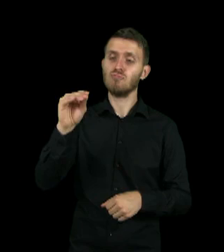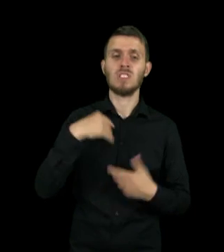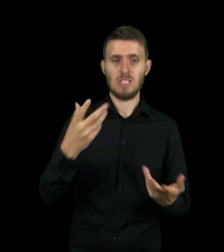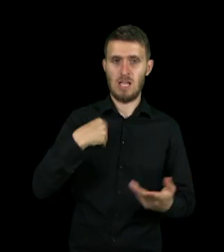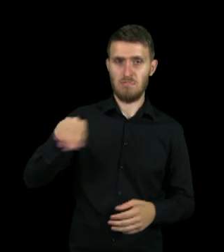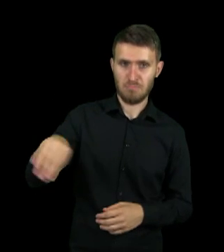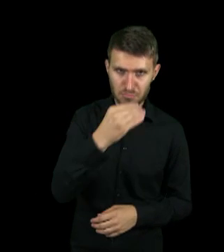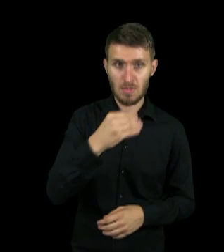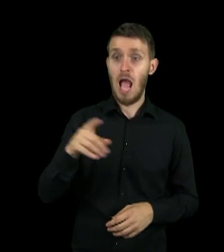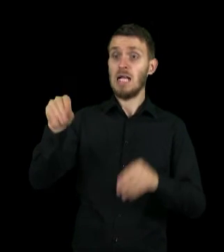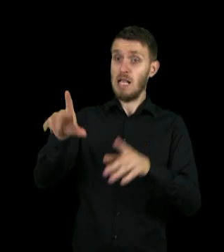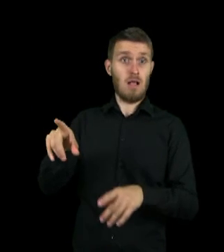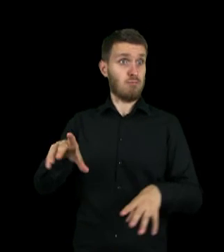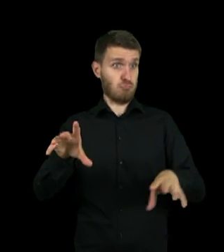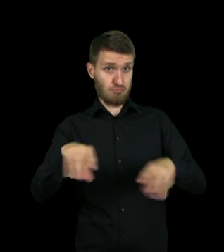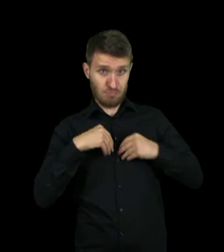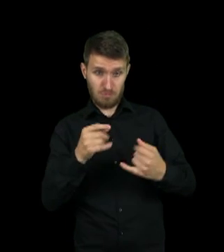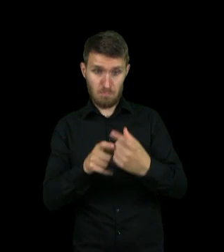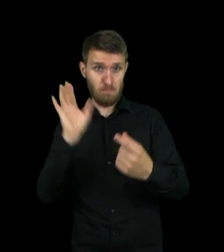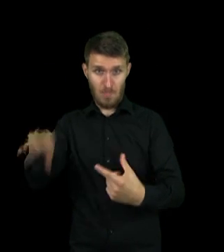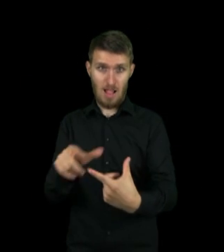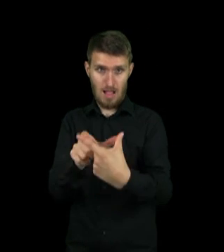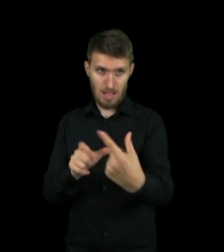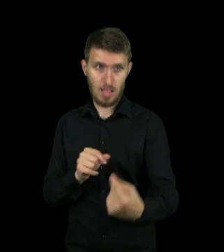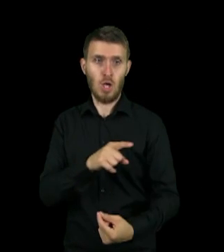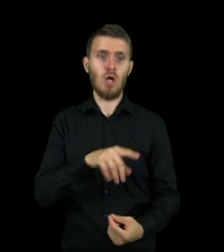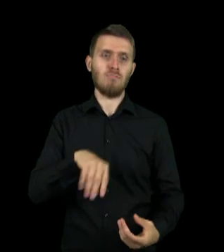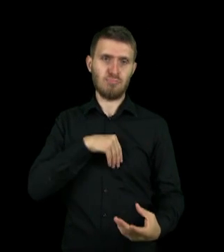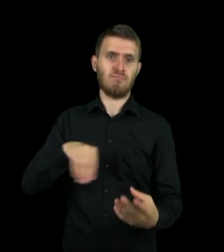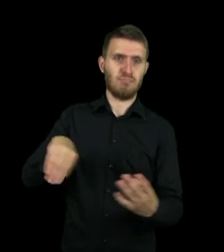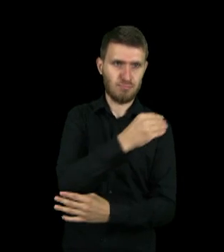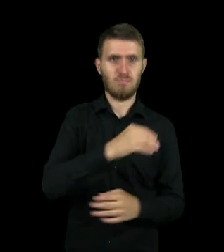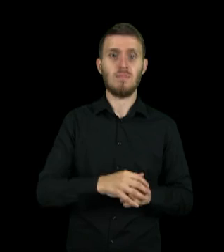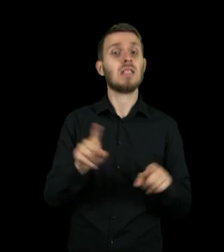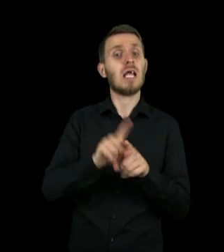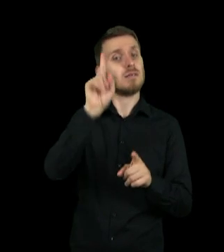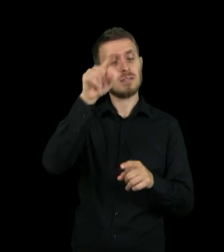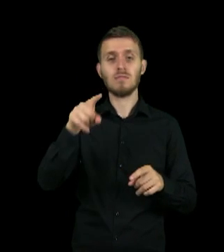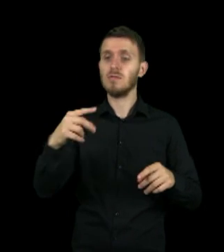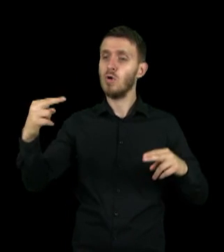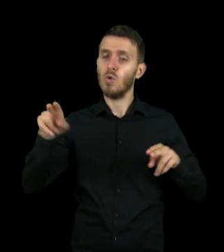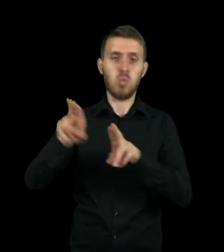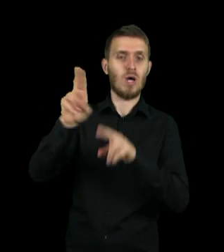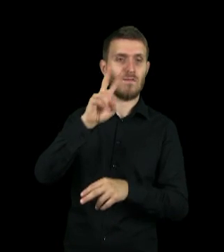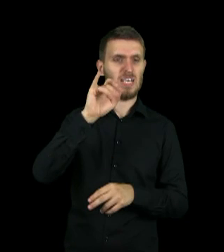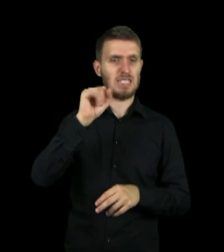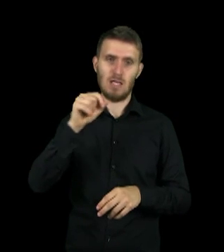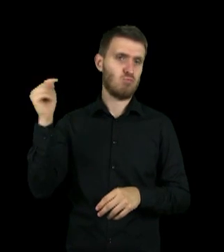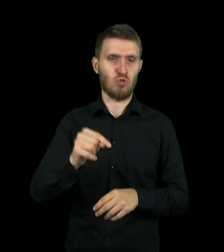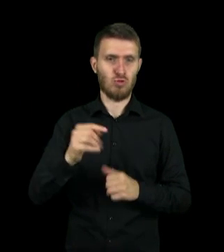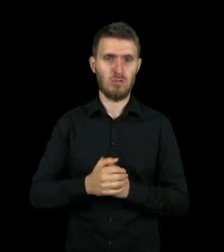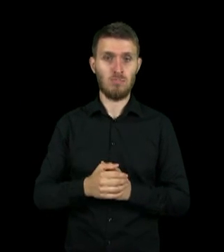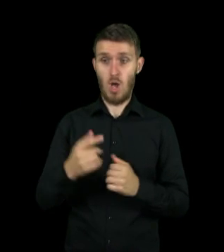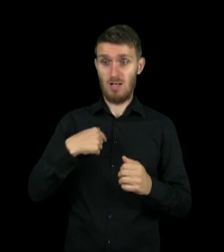mówię Chciałbym zapłacić kartę kredytową sklep spożywczy jeśli akceptuje karty musi mieć związek z innym bankiem